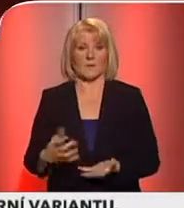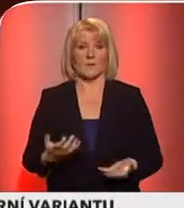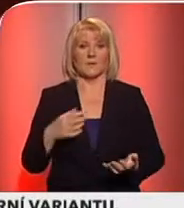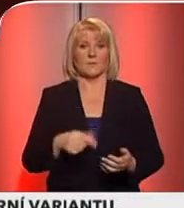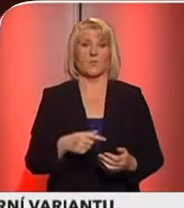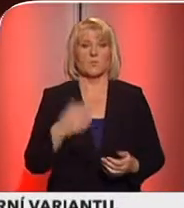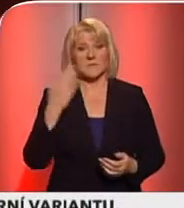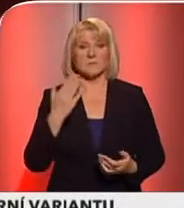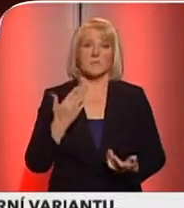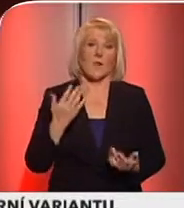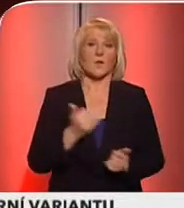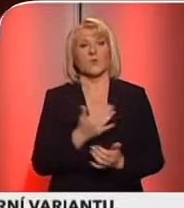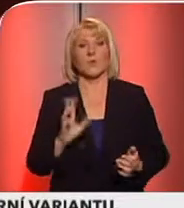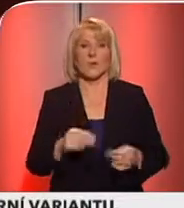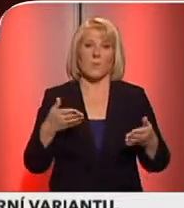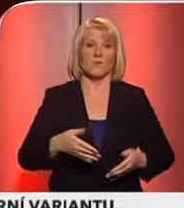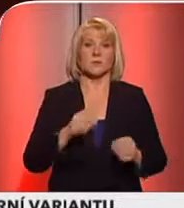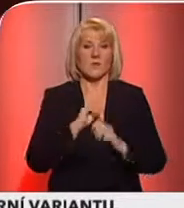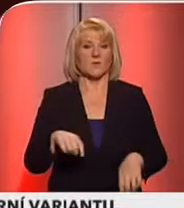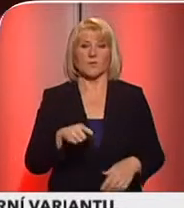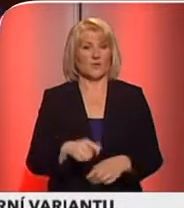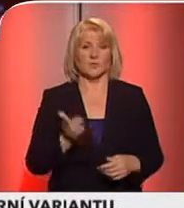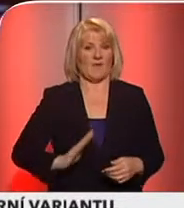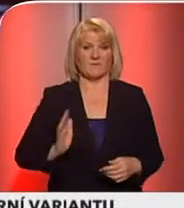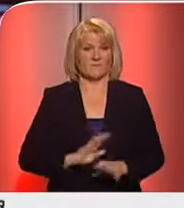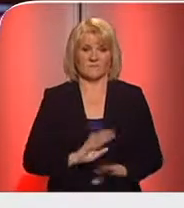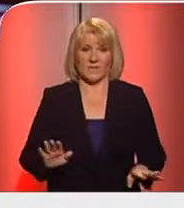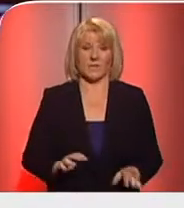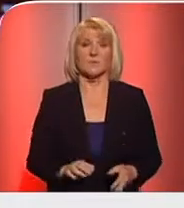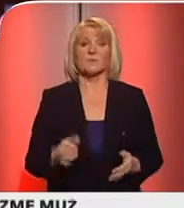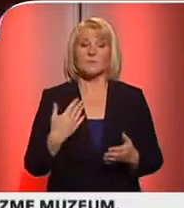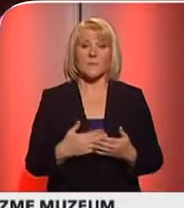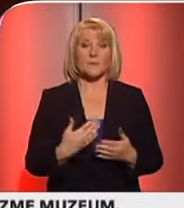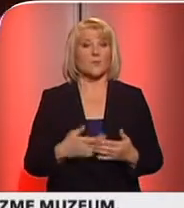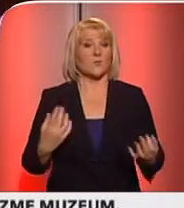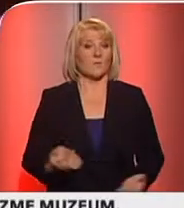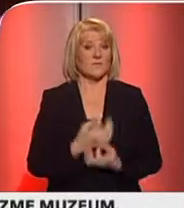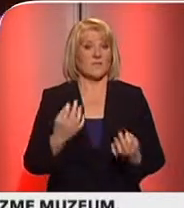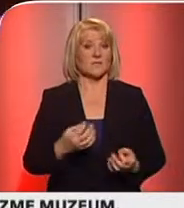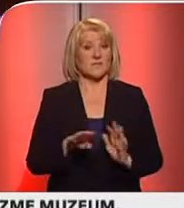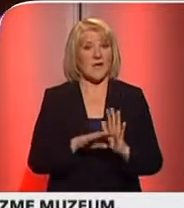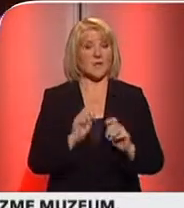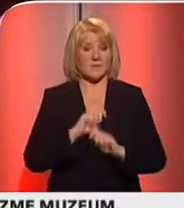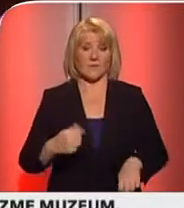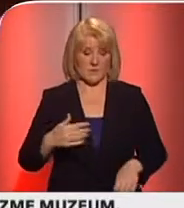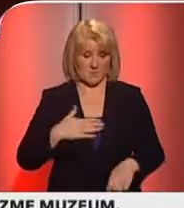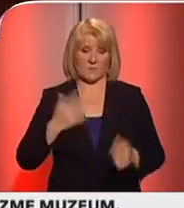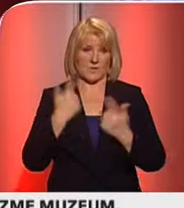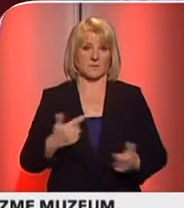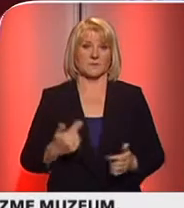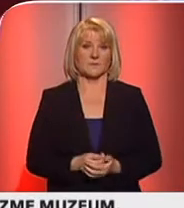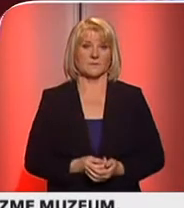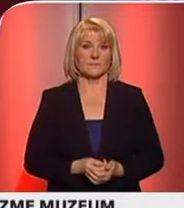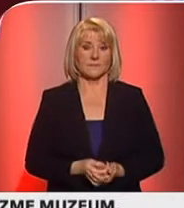myslet, jestli mají nebo nemají stávku. To je prostě nefér. Takže co se týče zákona o stávku, tady já mám jasno. A fér je říct,